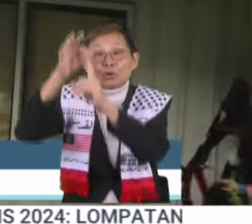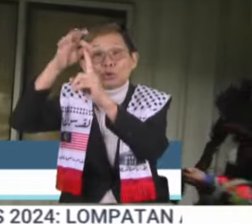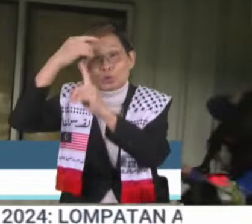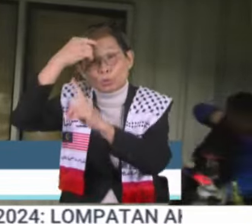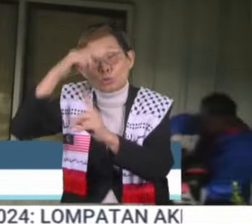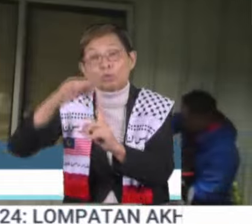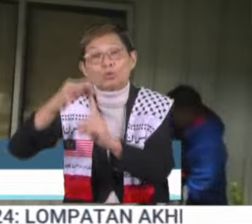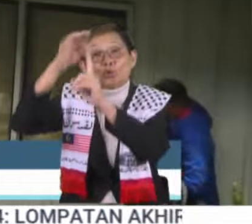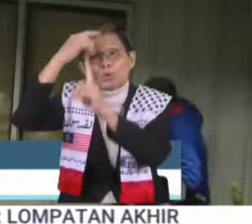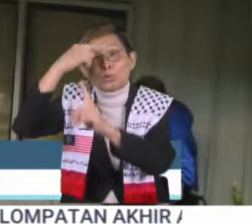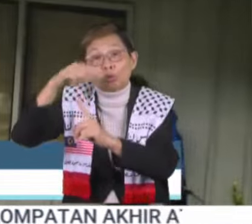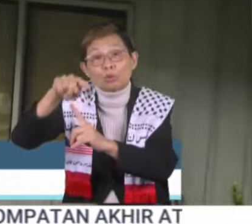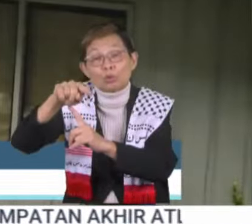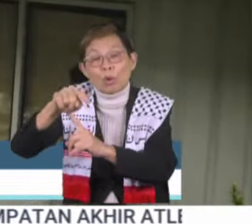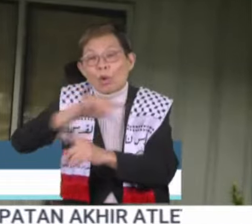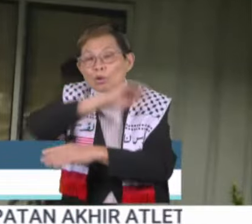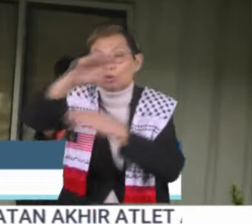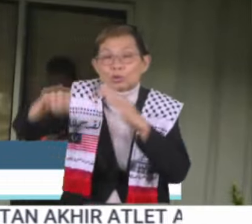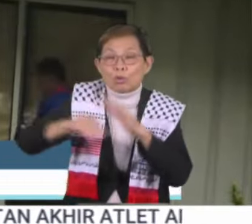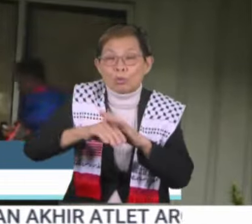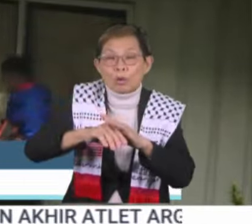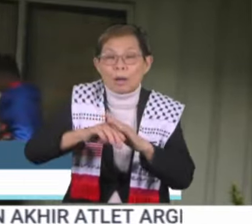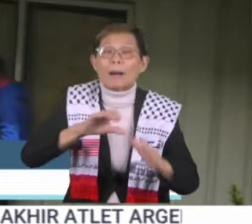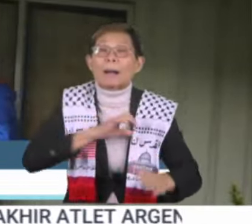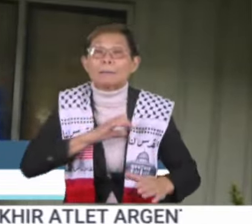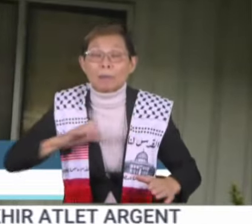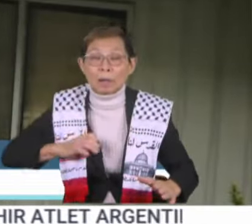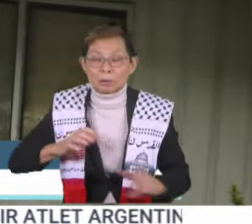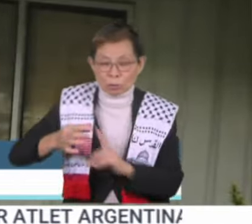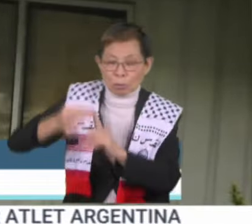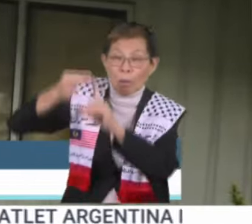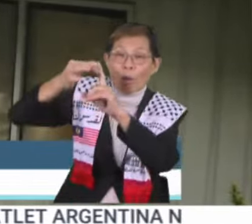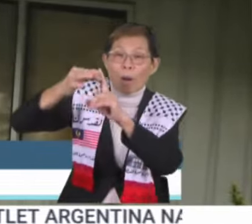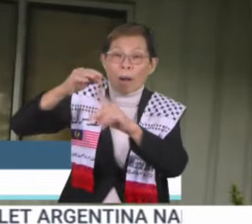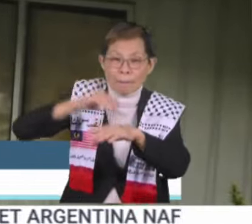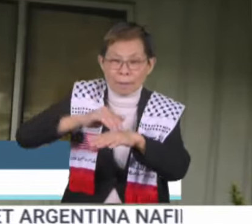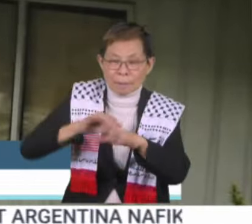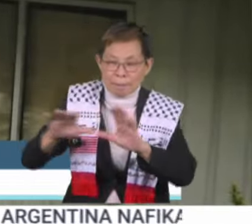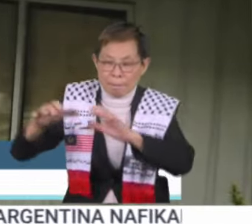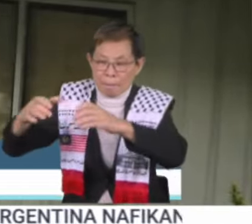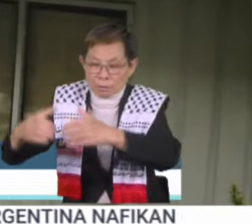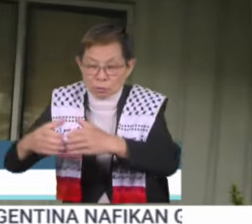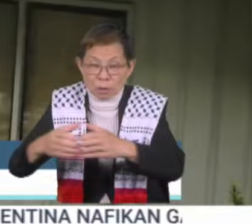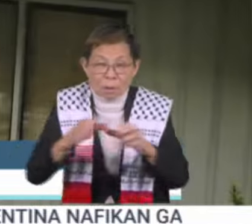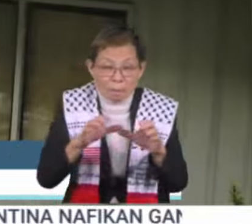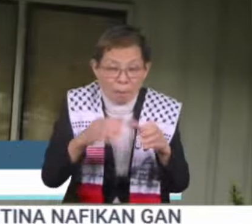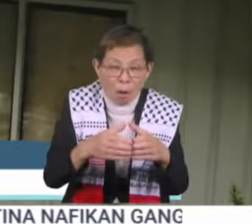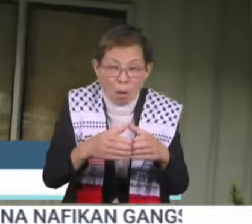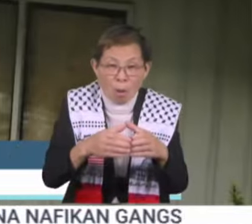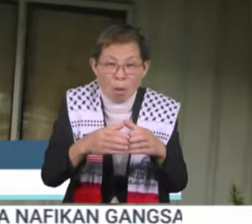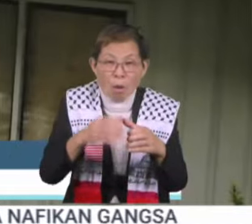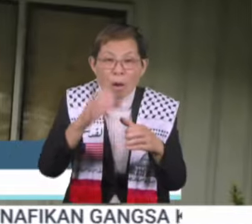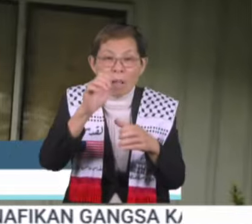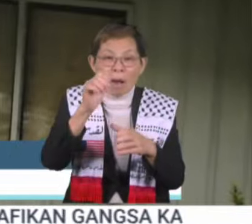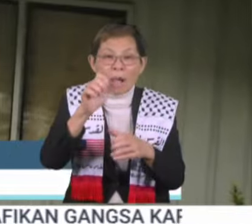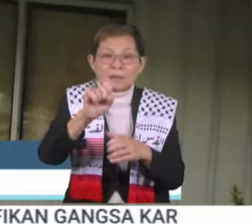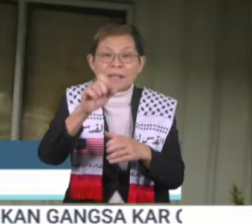untuk para pengguna, terutamanya pada pasukan Mosar itu